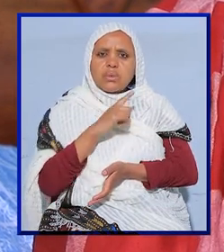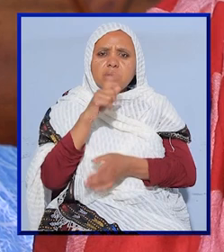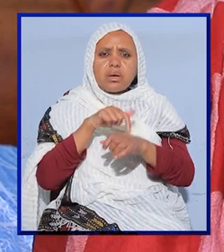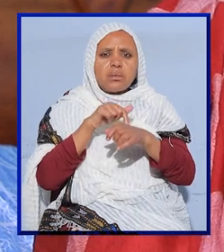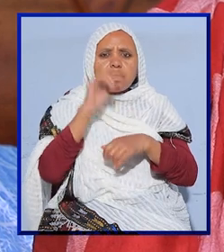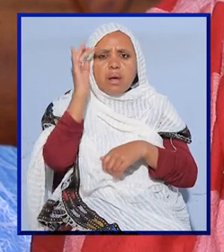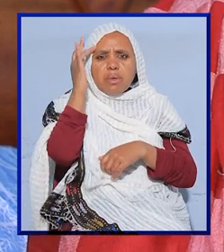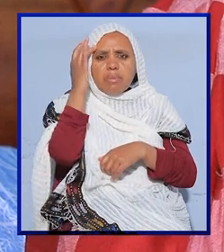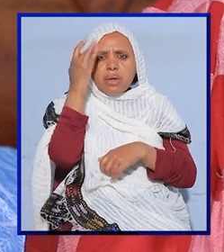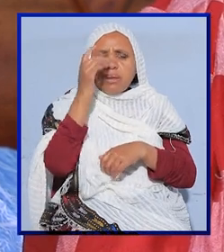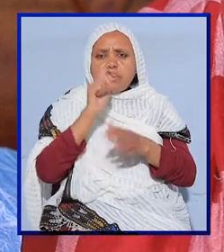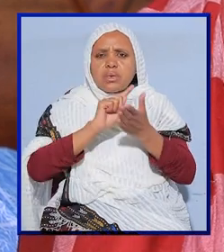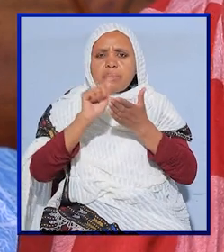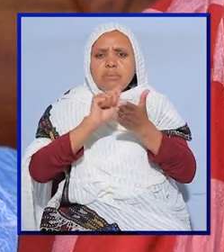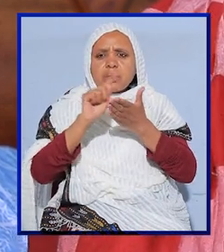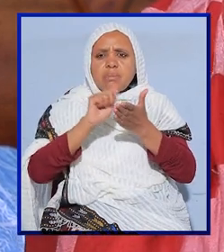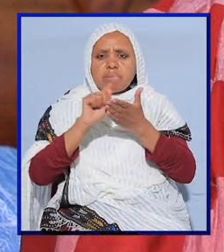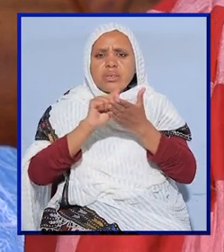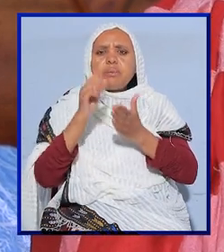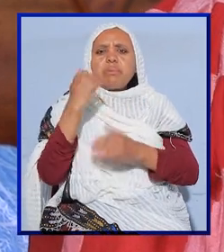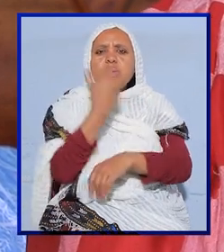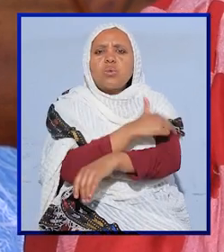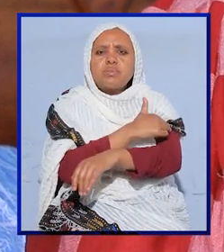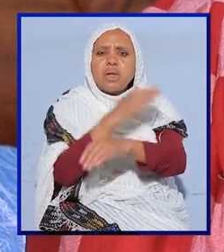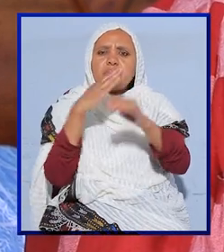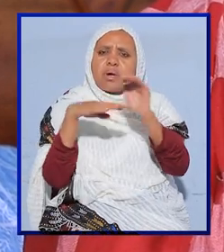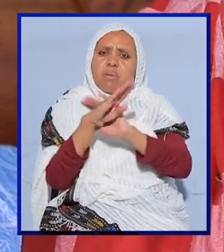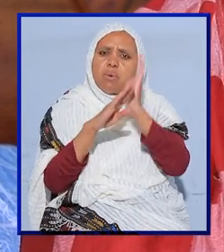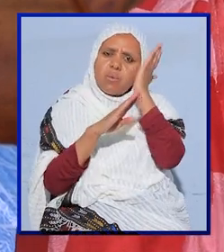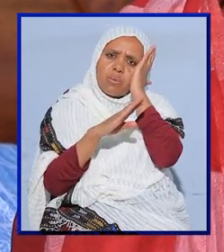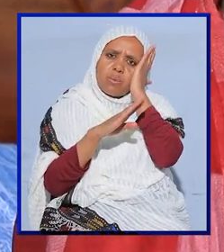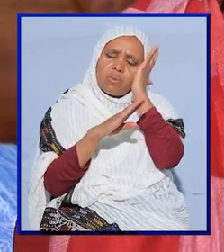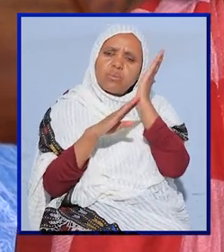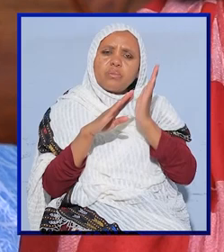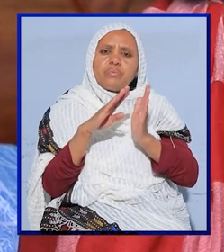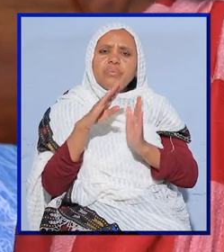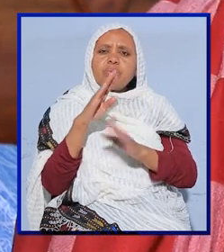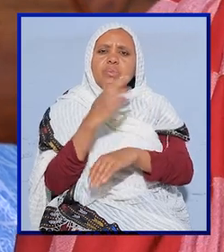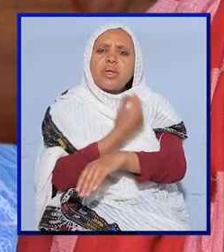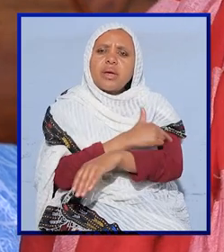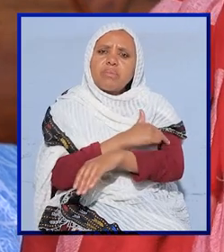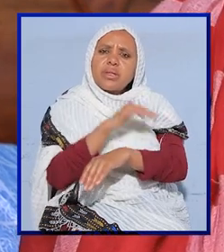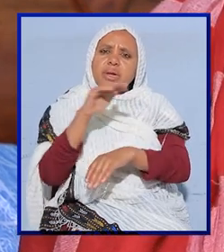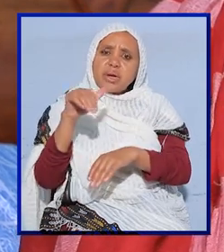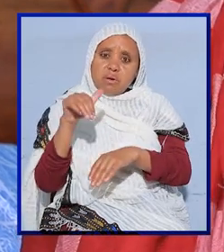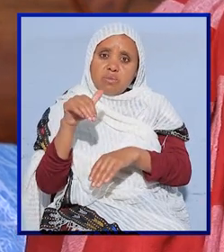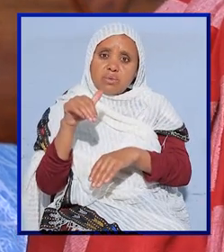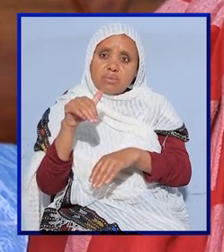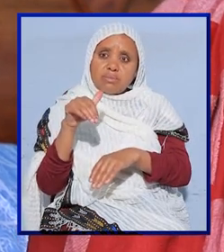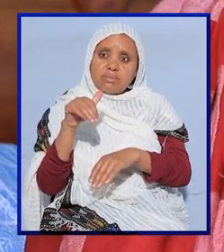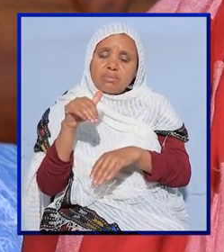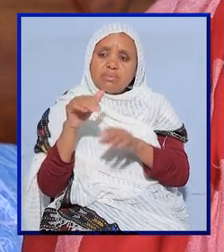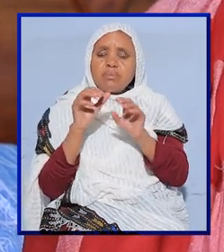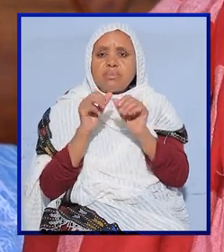እኔ እንደውም ታሚ በቃ በሳምንት በሳምንት ነበር ሆስፒታል የምገባው እና የሐኪም ቤት ነው